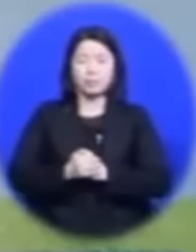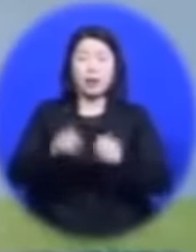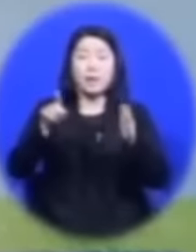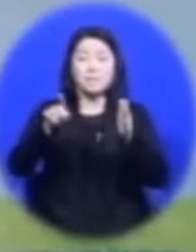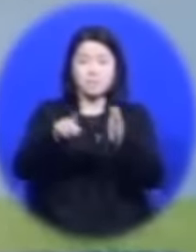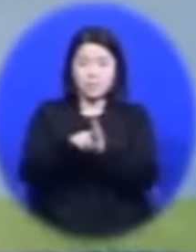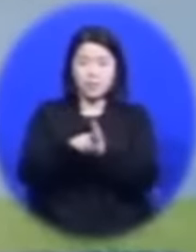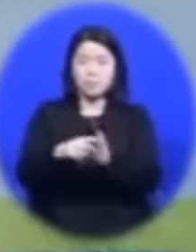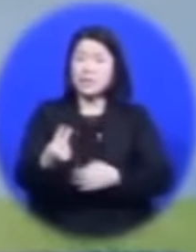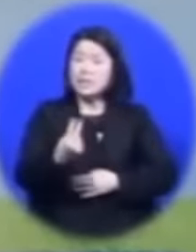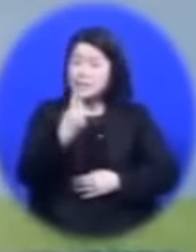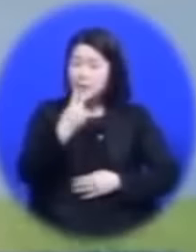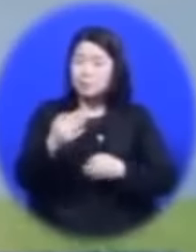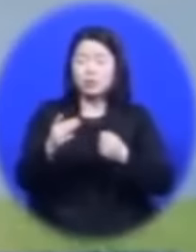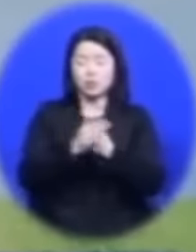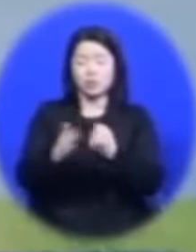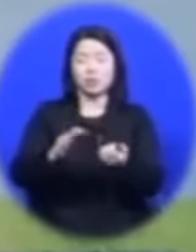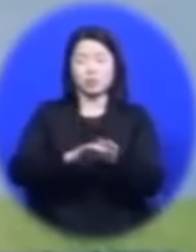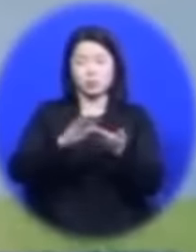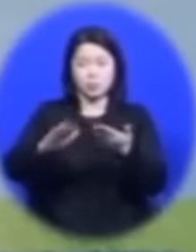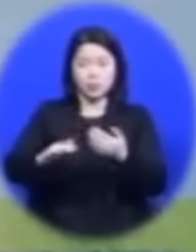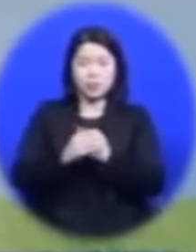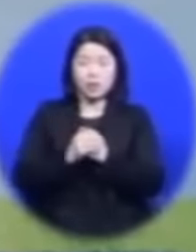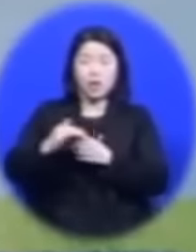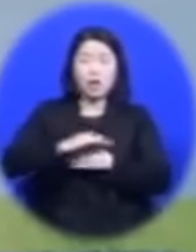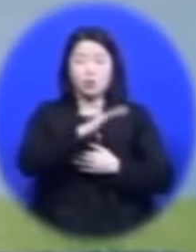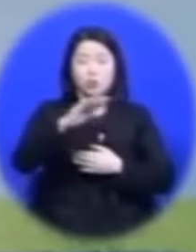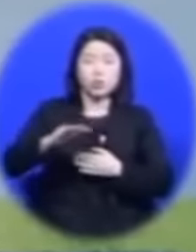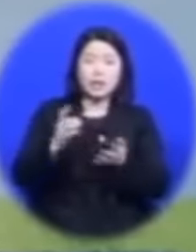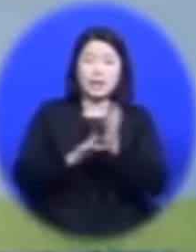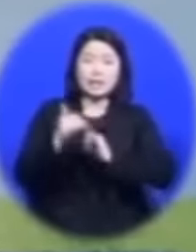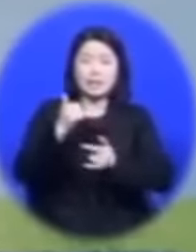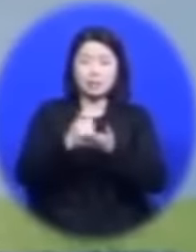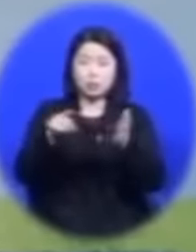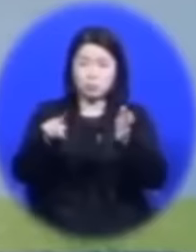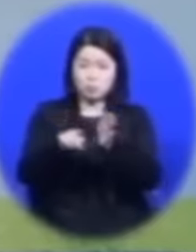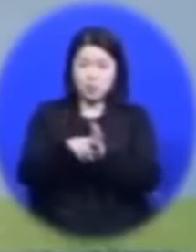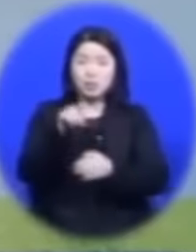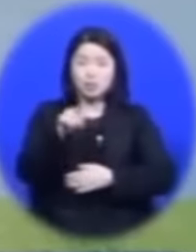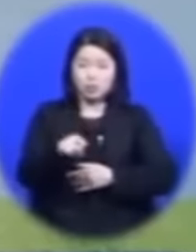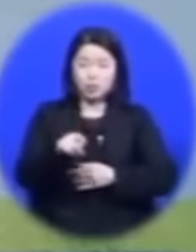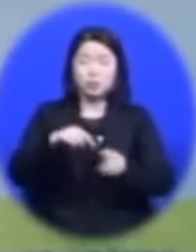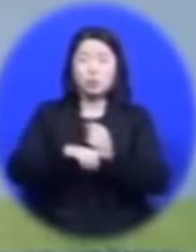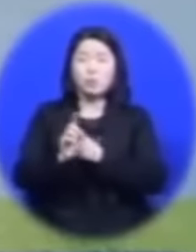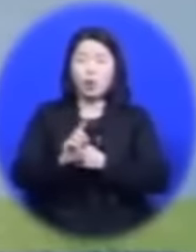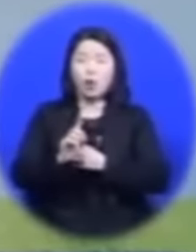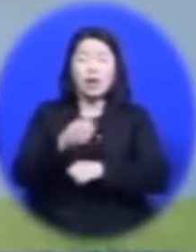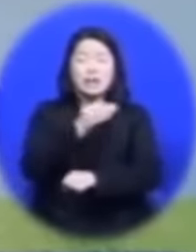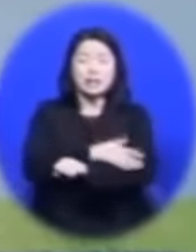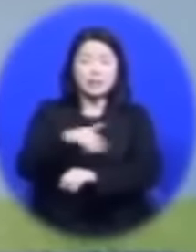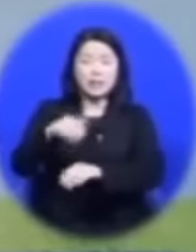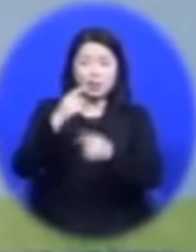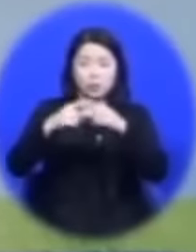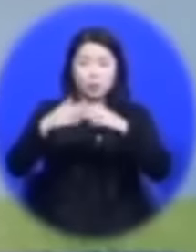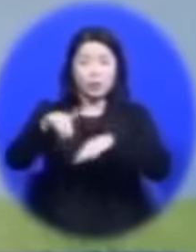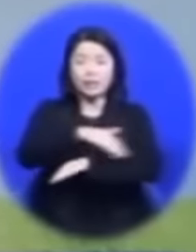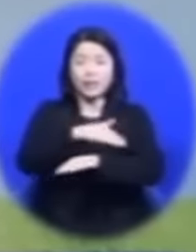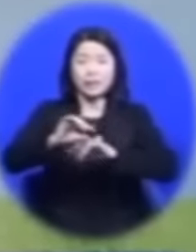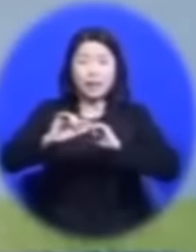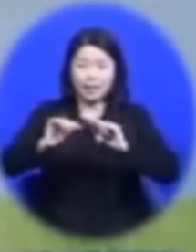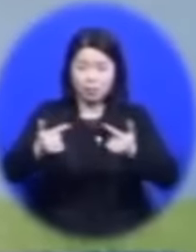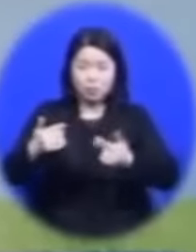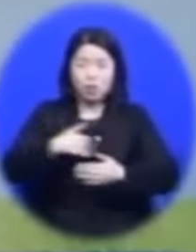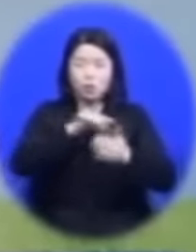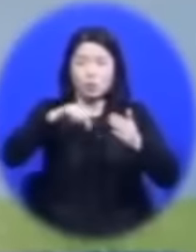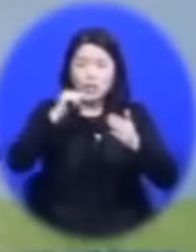믿음이 생명이기 때문입니다. 우리가 예수님을 믿는 것은 단순히 교회만 다니는 게 아니고 우리 안에